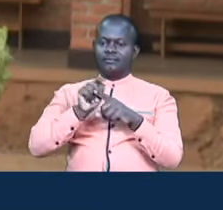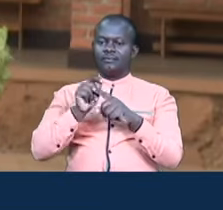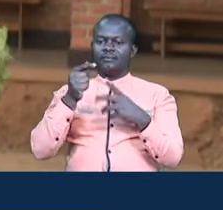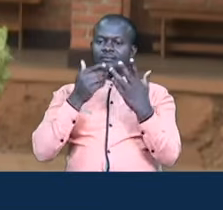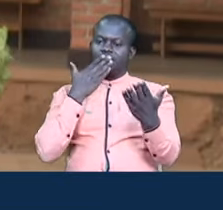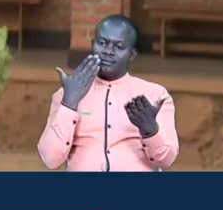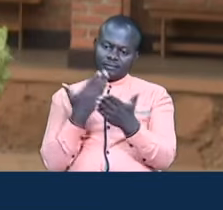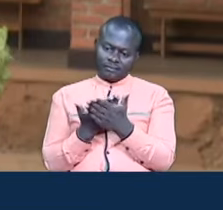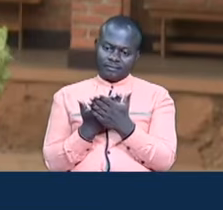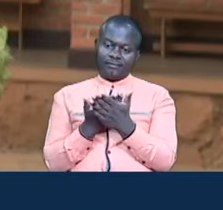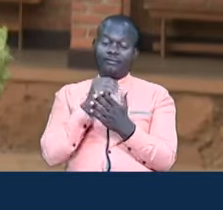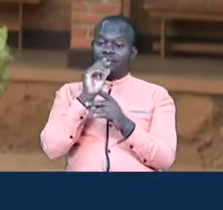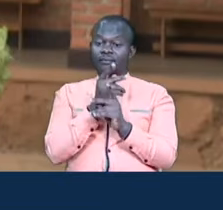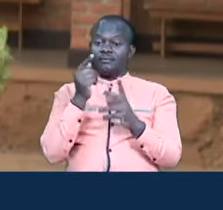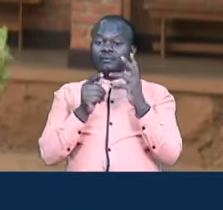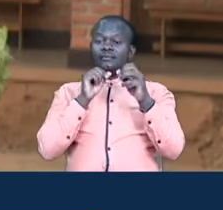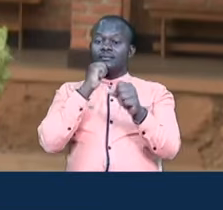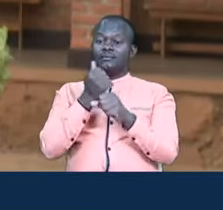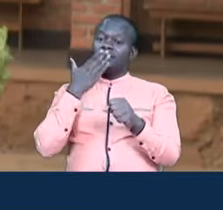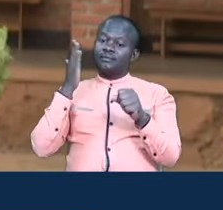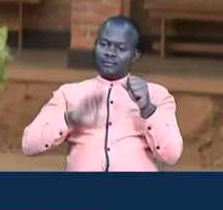icyiza utitaye kuri n'abakora ikibi.